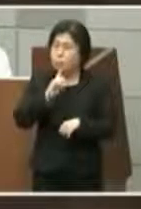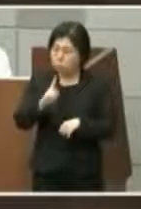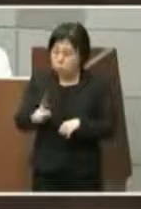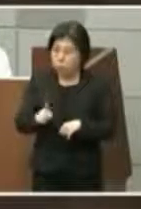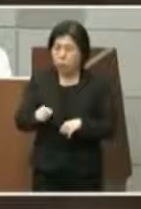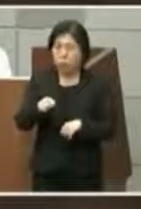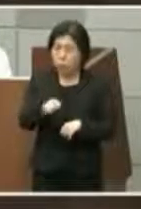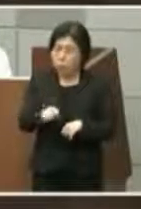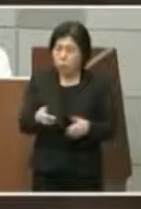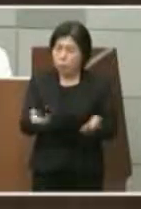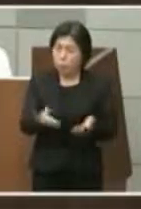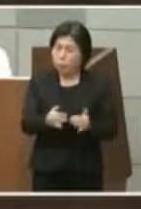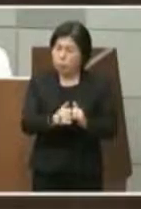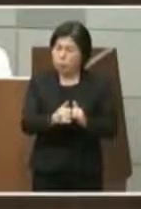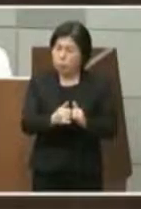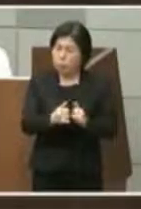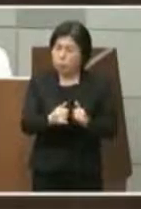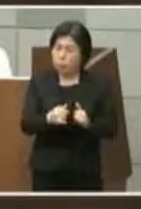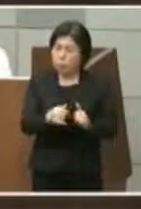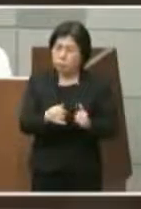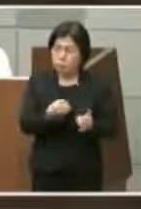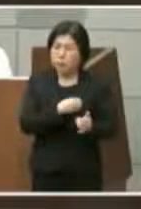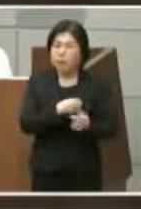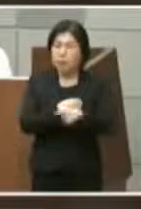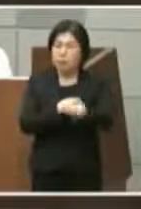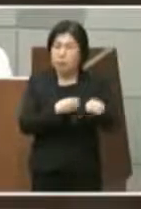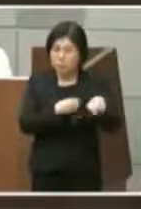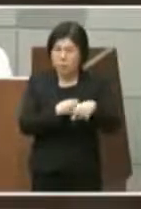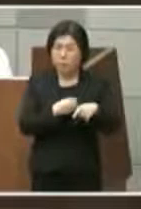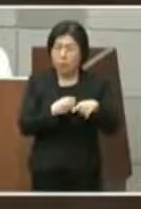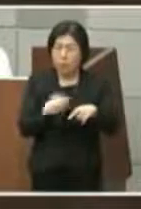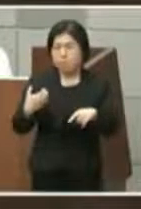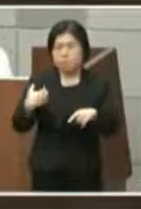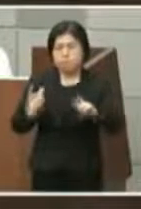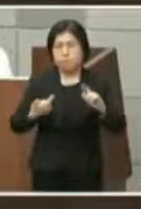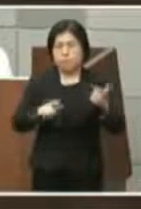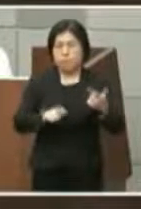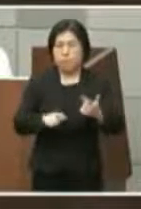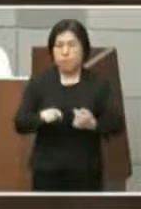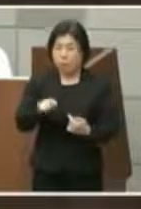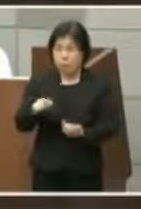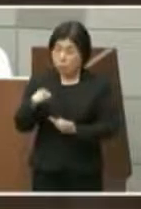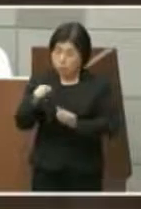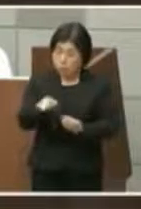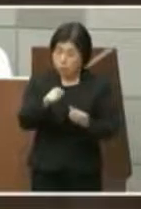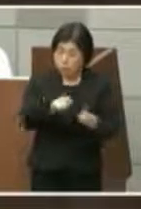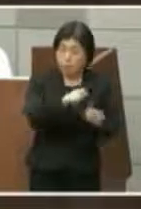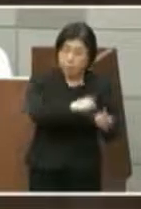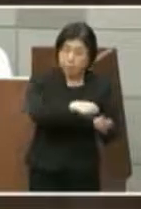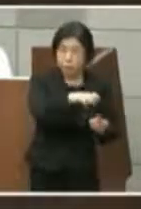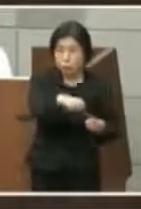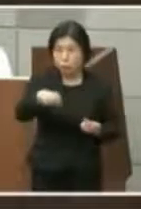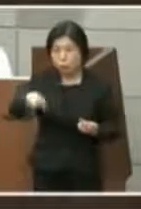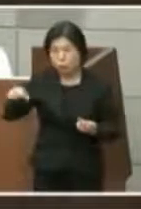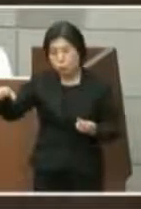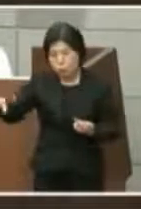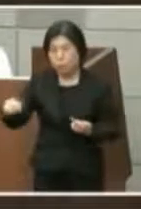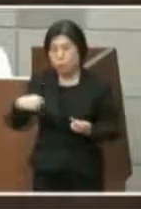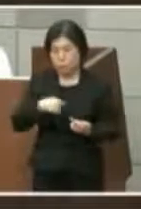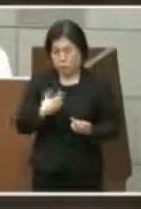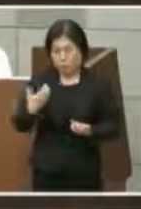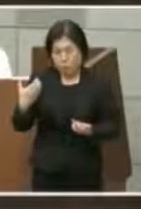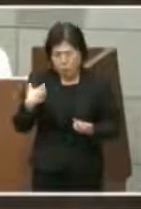当該職員はそのような任務、責任を負っておらず、配置されたそれぞれの部署においてその所掌事務にあ